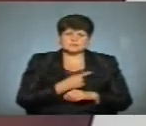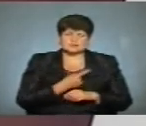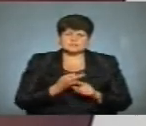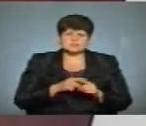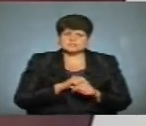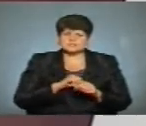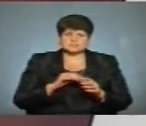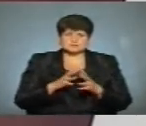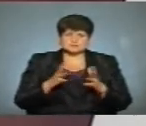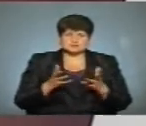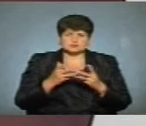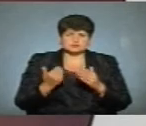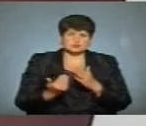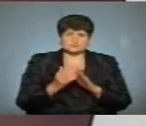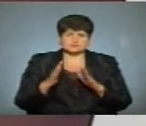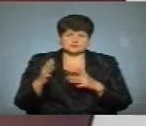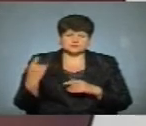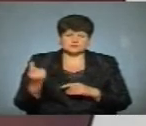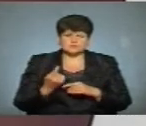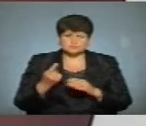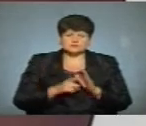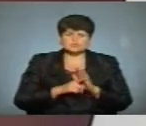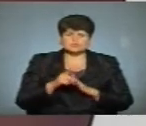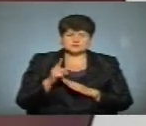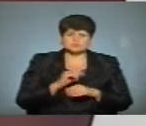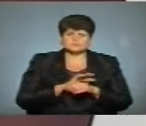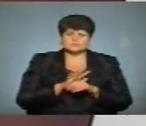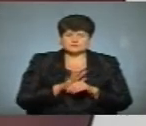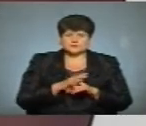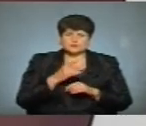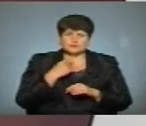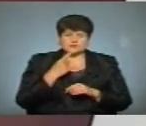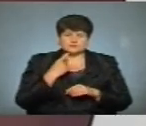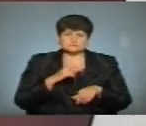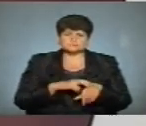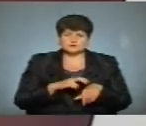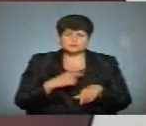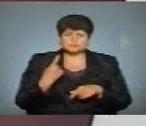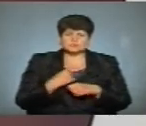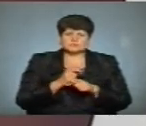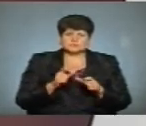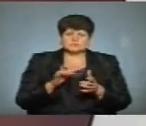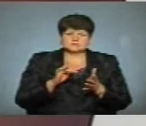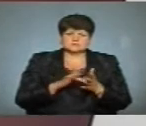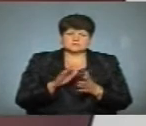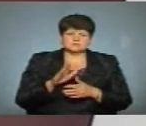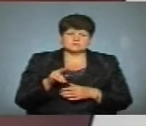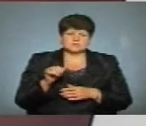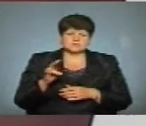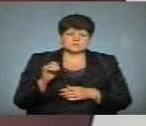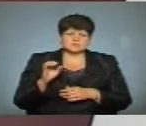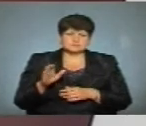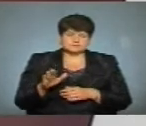найбільша кількість нових випадків за добу в області з початку пандемії, каже епідеміолог обласного лабораторного центру Володимир Паничев. За його